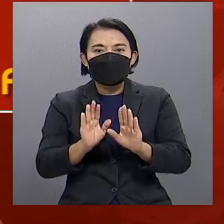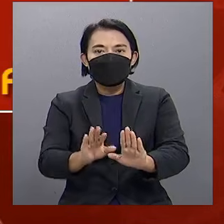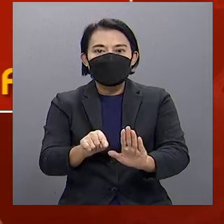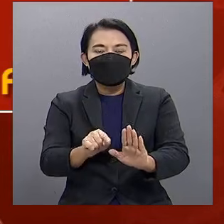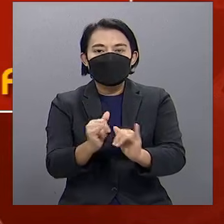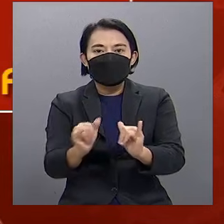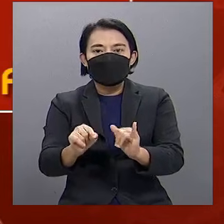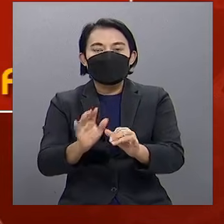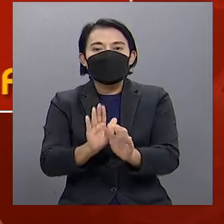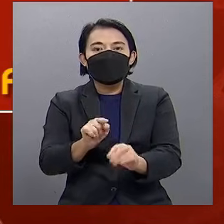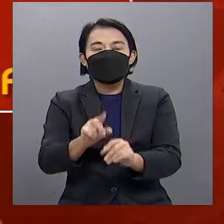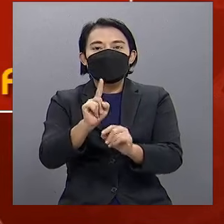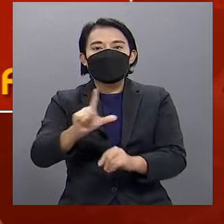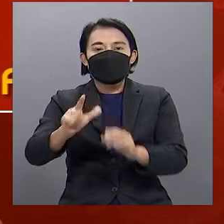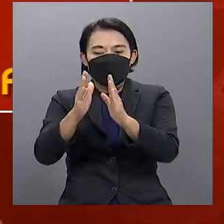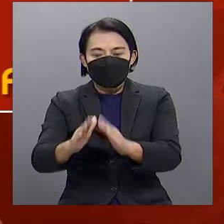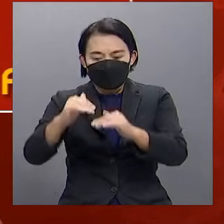ค่ะจำนวนรวมอยู่ที่